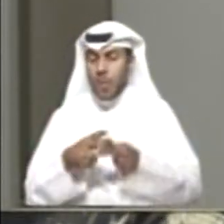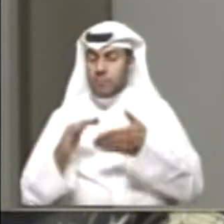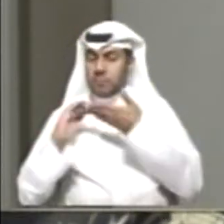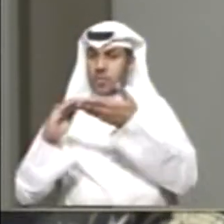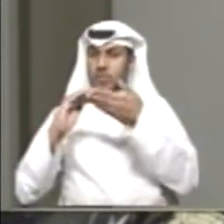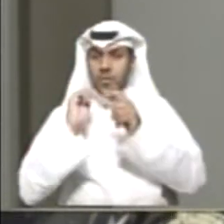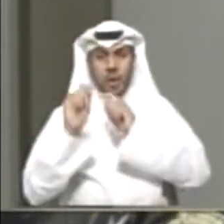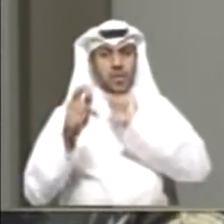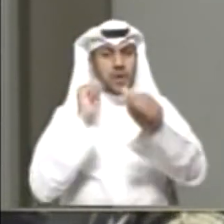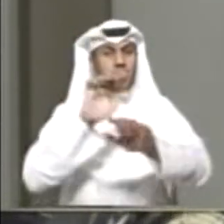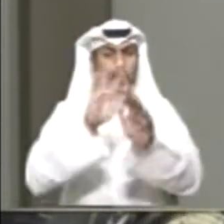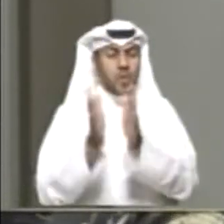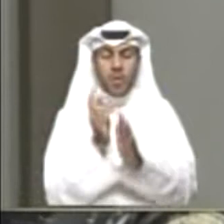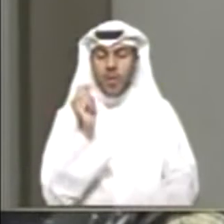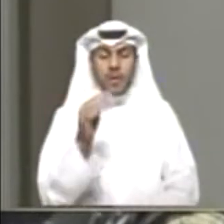تبرعات دولة الكويت تقريبا